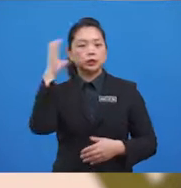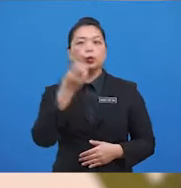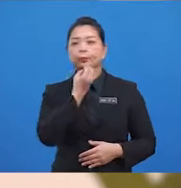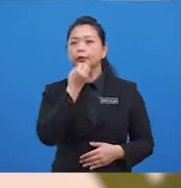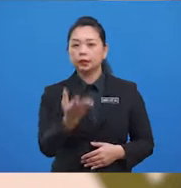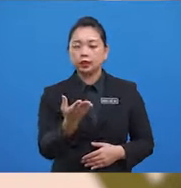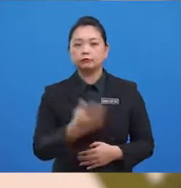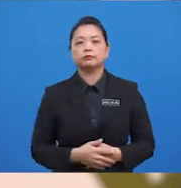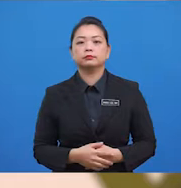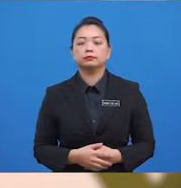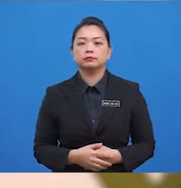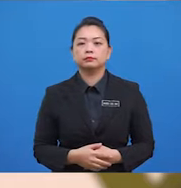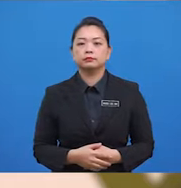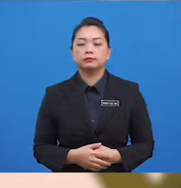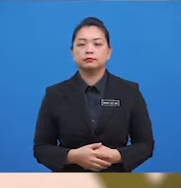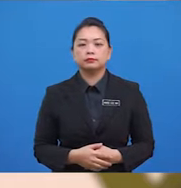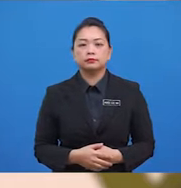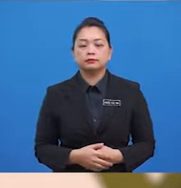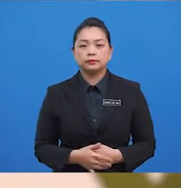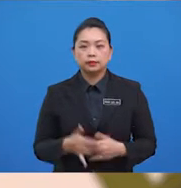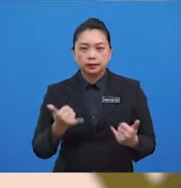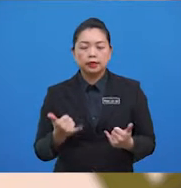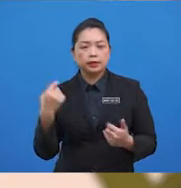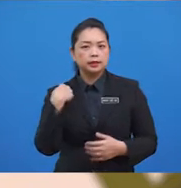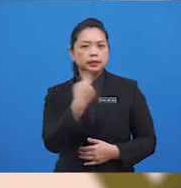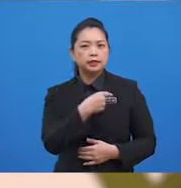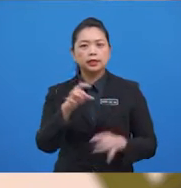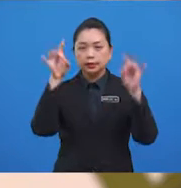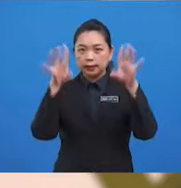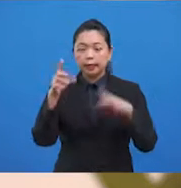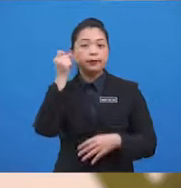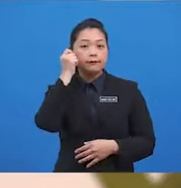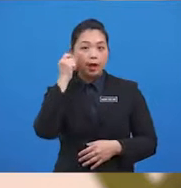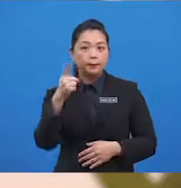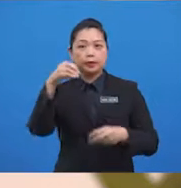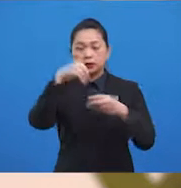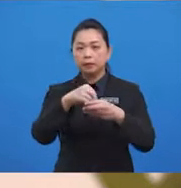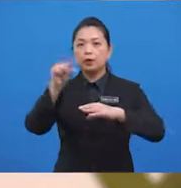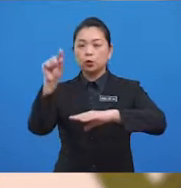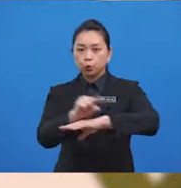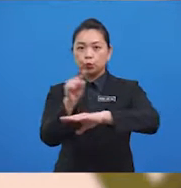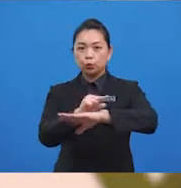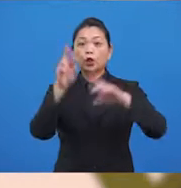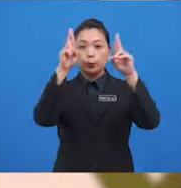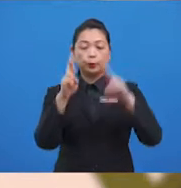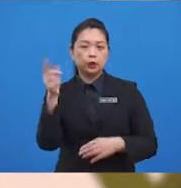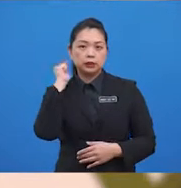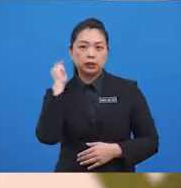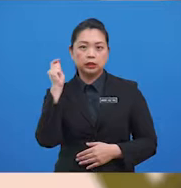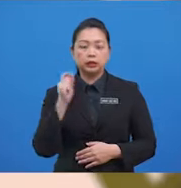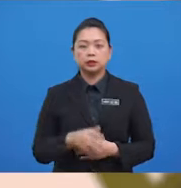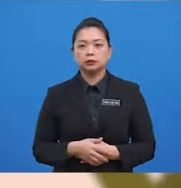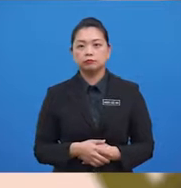terangkan. Seterusnya, mari kita uji kefahaman kita dalam penggunaan rumus tadi